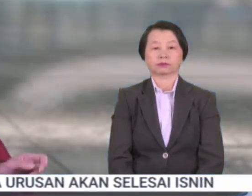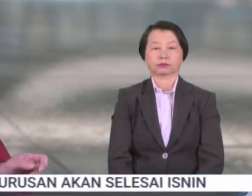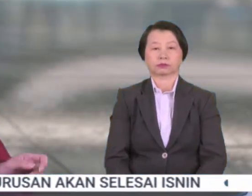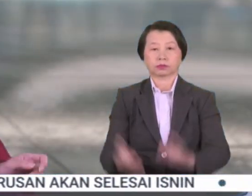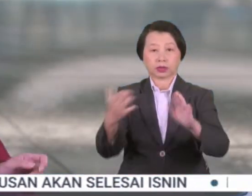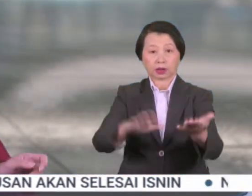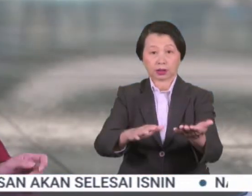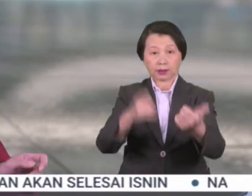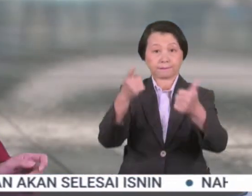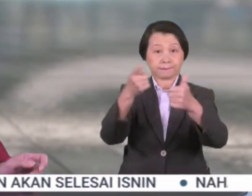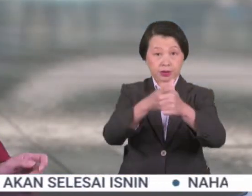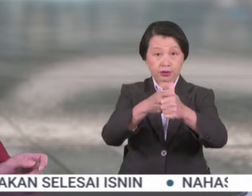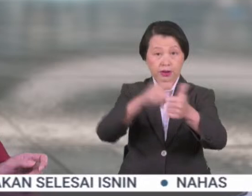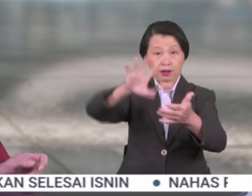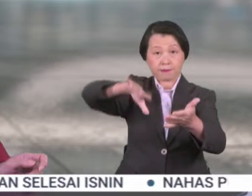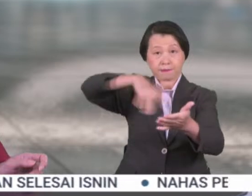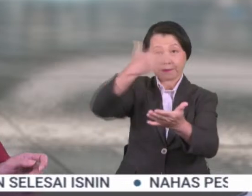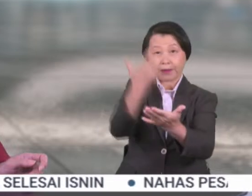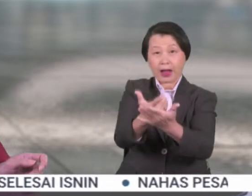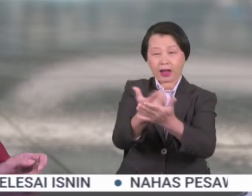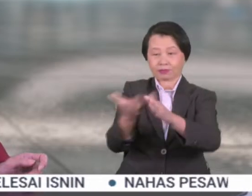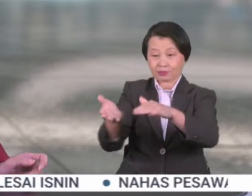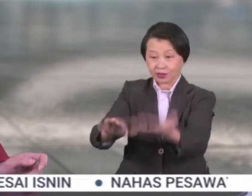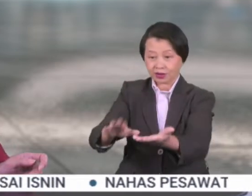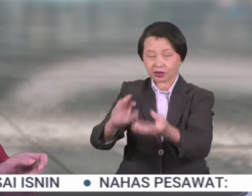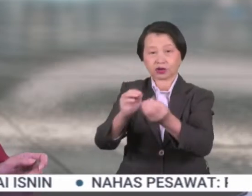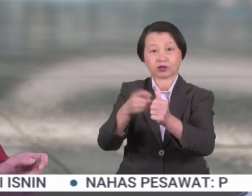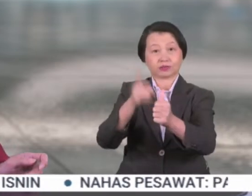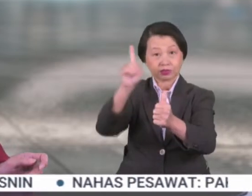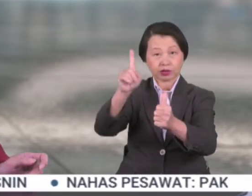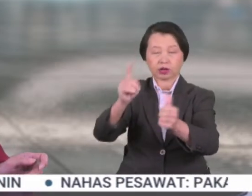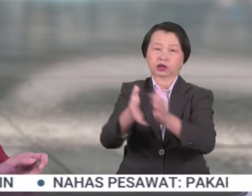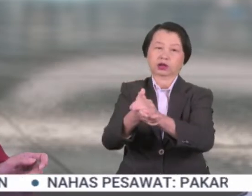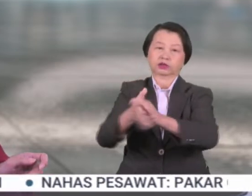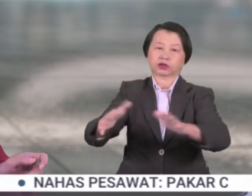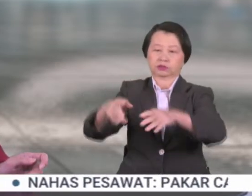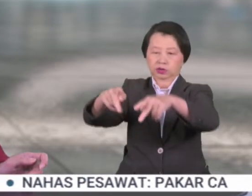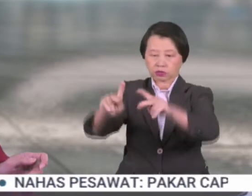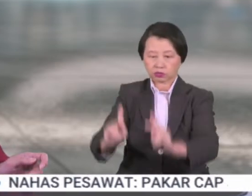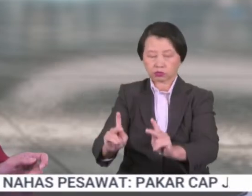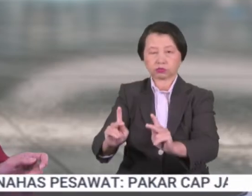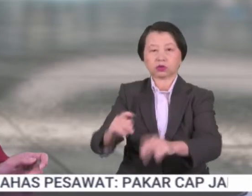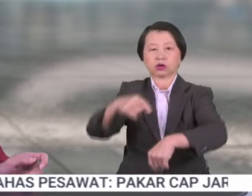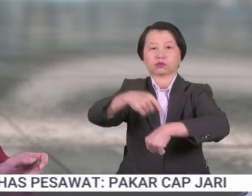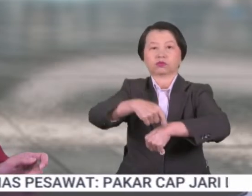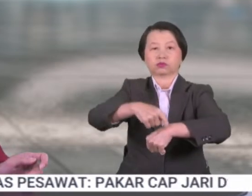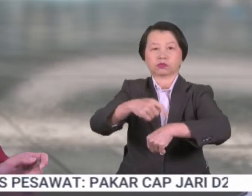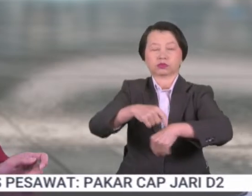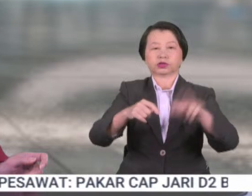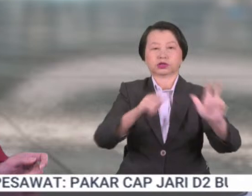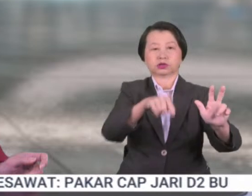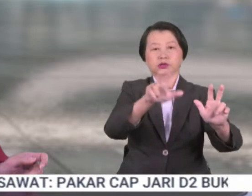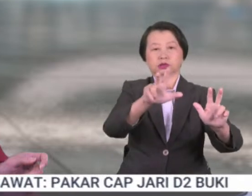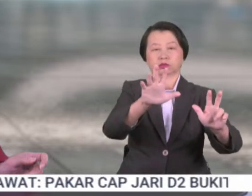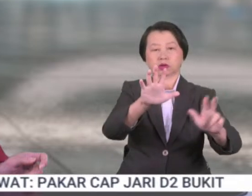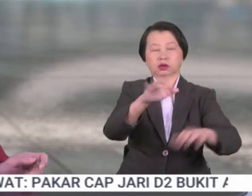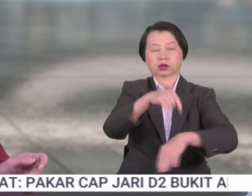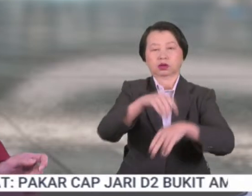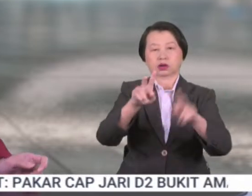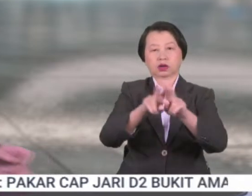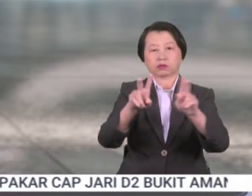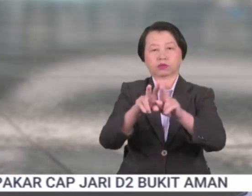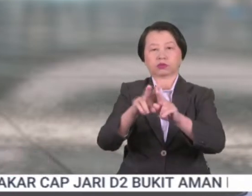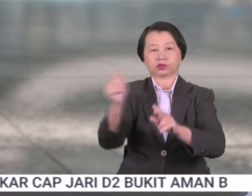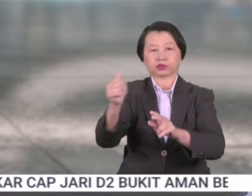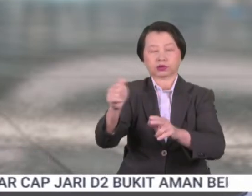jenazah pertama mangsa nahas pesawat dimina Shah Alam selamat dikebumikan kira-kira pukul 355 petang di kampung